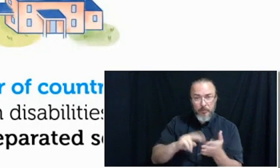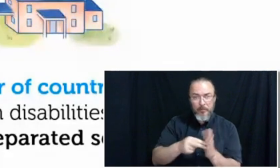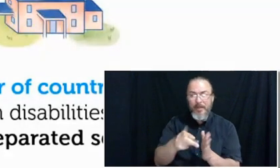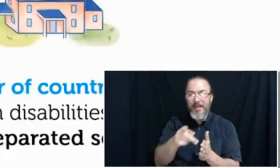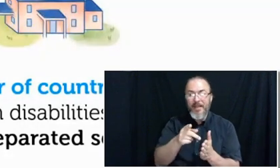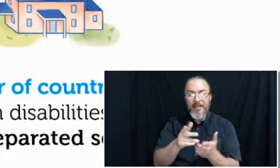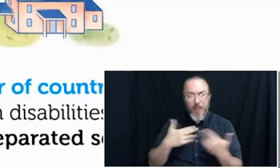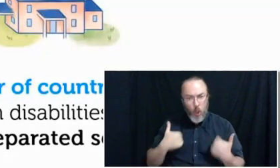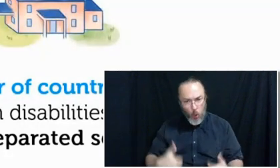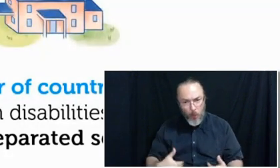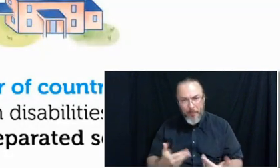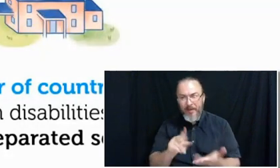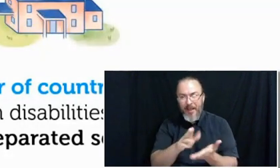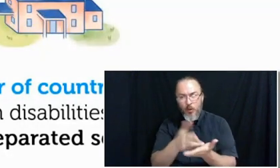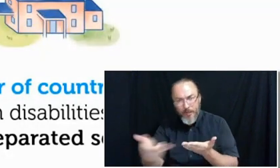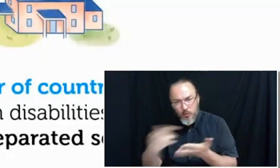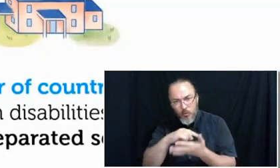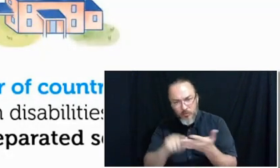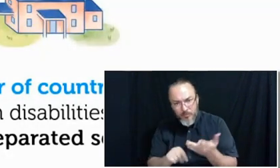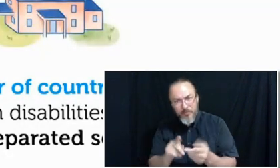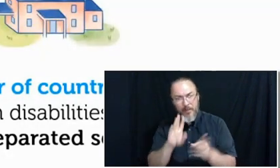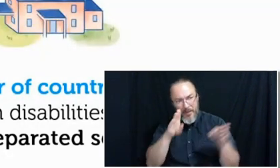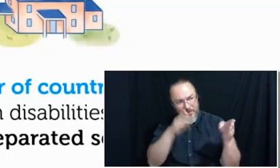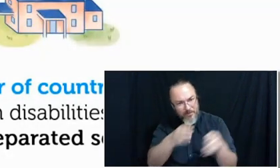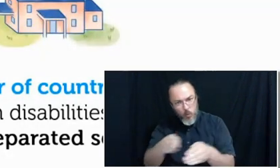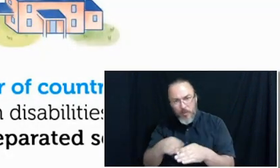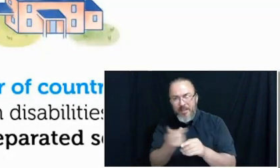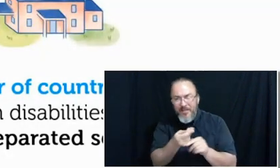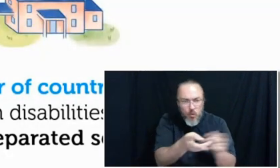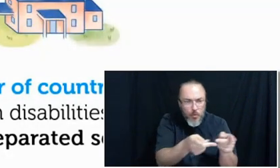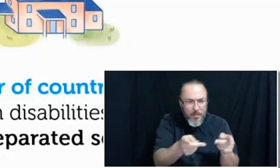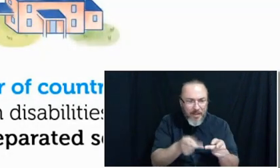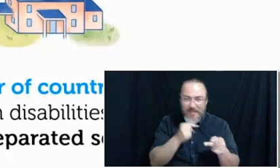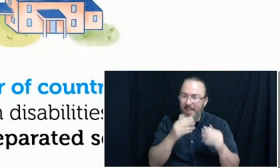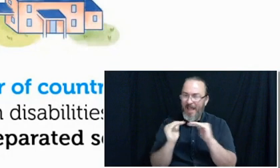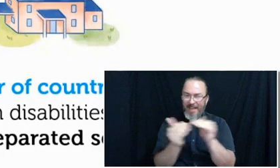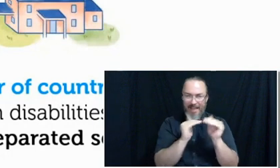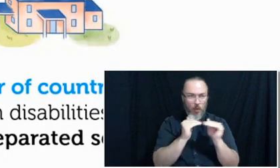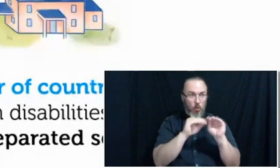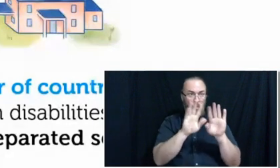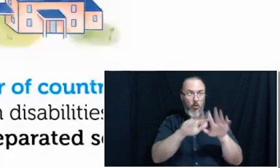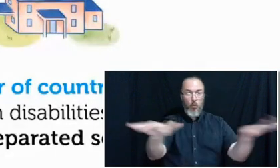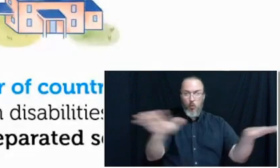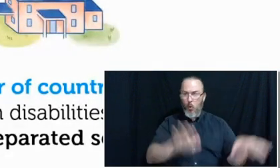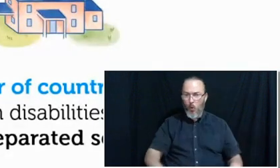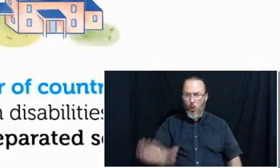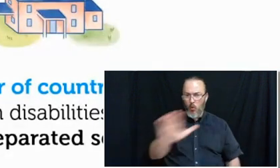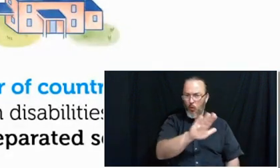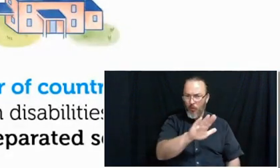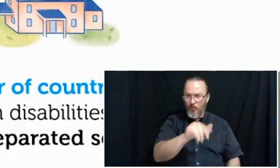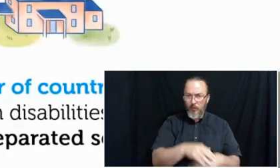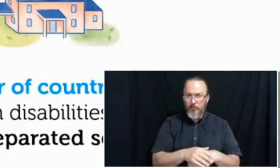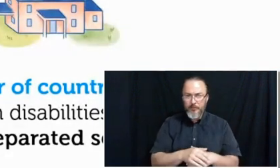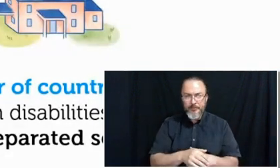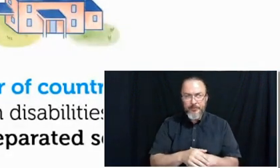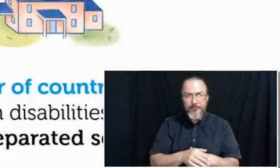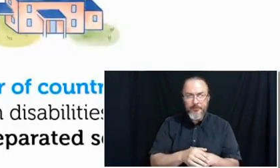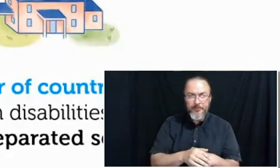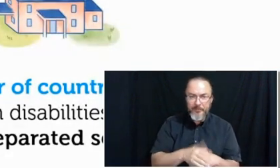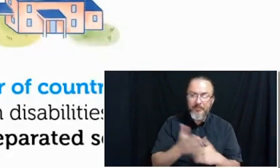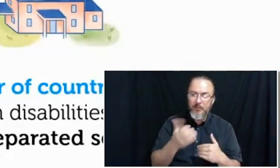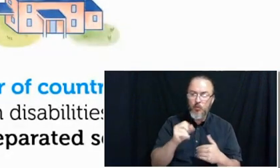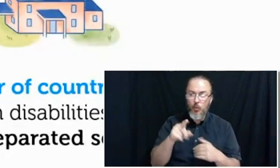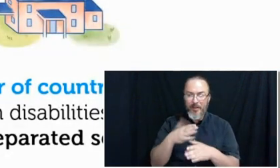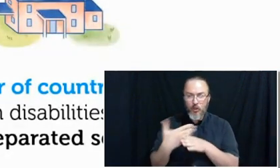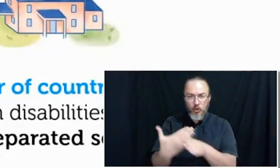ont été concentrées dans un petit nombre d'endroits et sont distribuées de manière illégale. Des mécanismes et des incitations sont nécessaires pour partager des